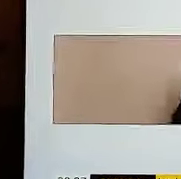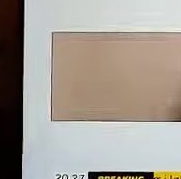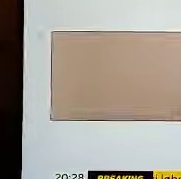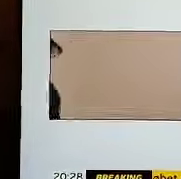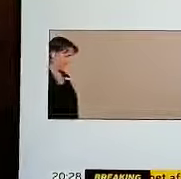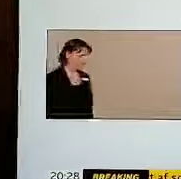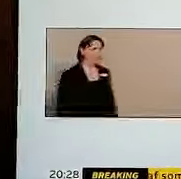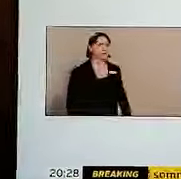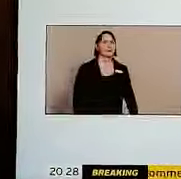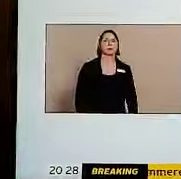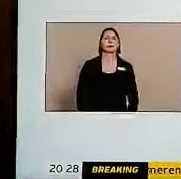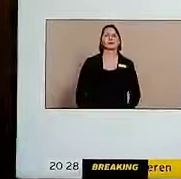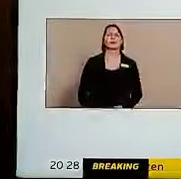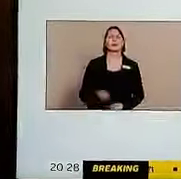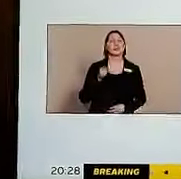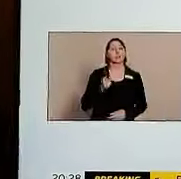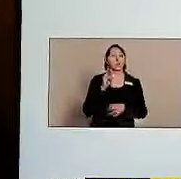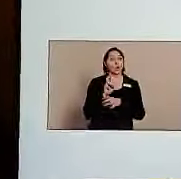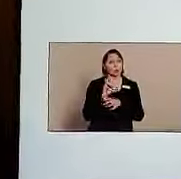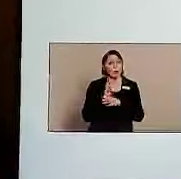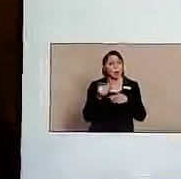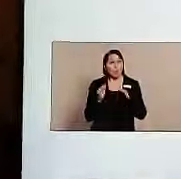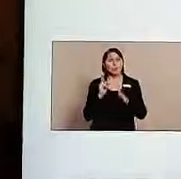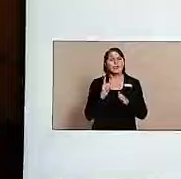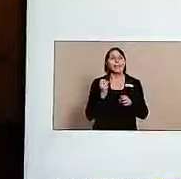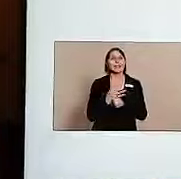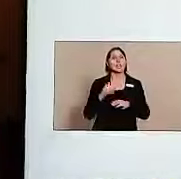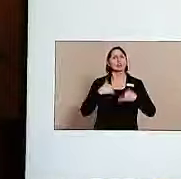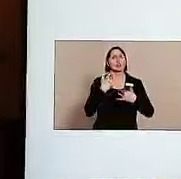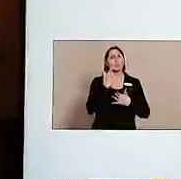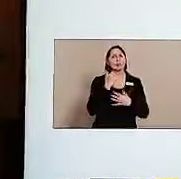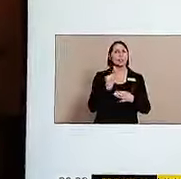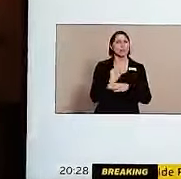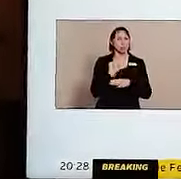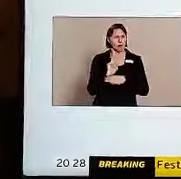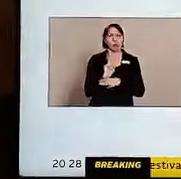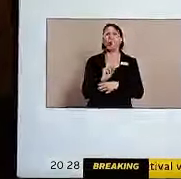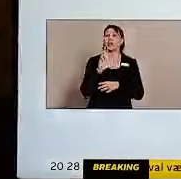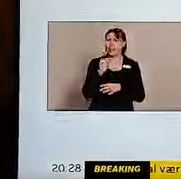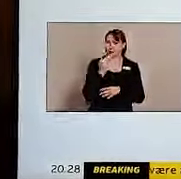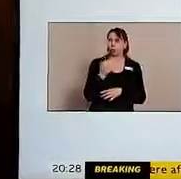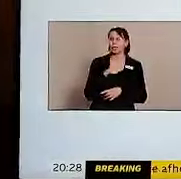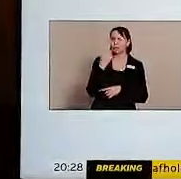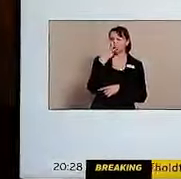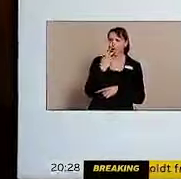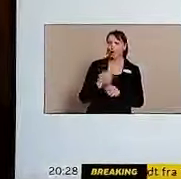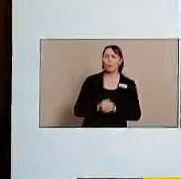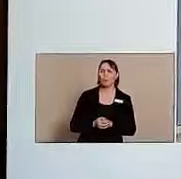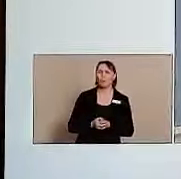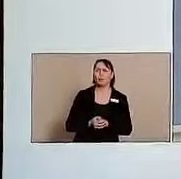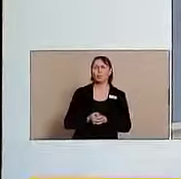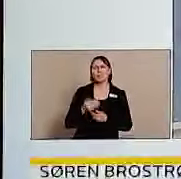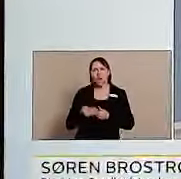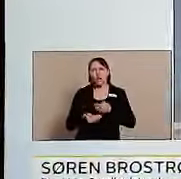Det kan vi godt. Det skal vi sørge for. يعني من رئاسة الوزراء لمدير